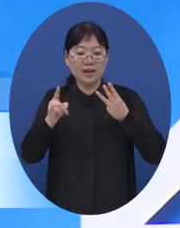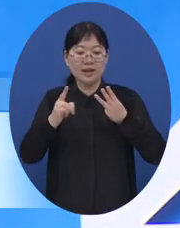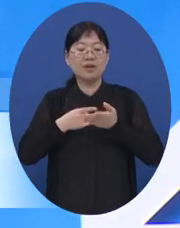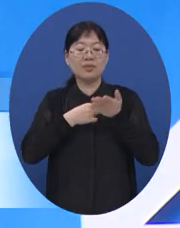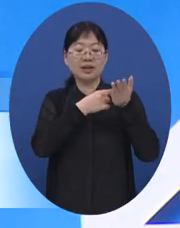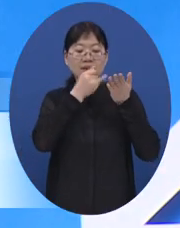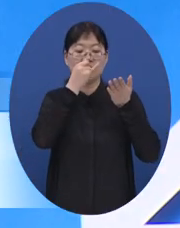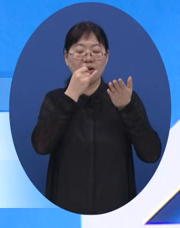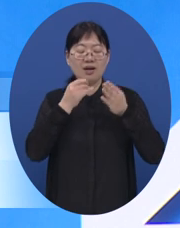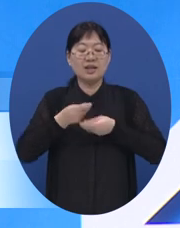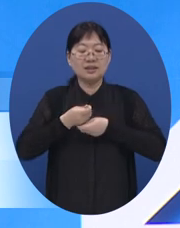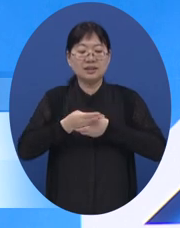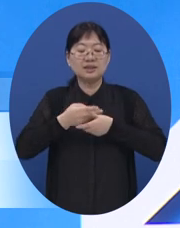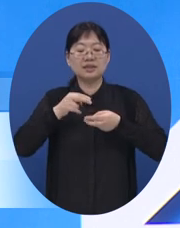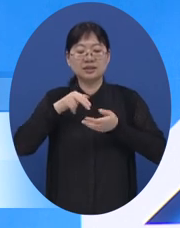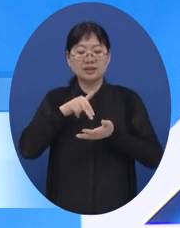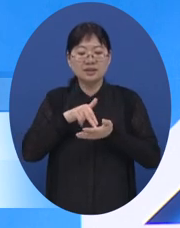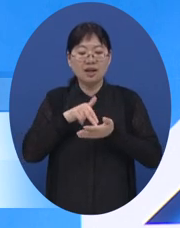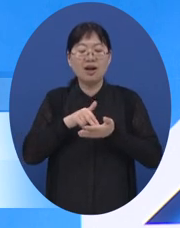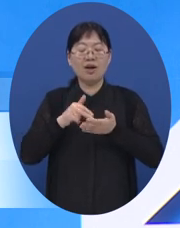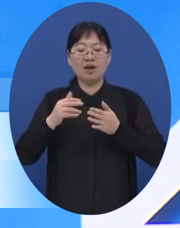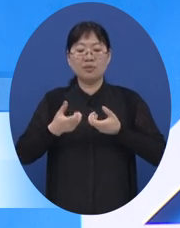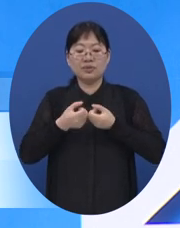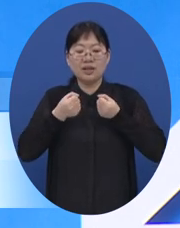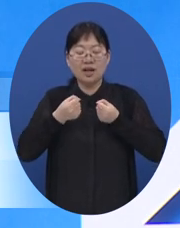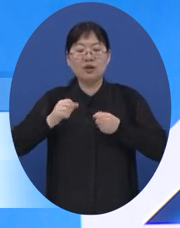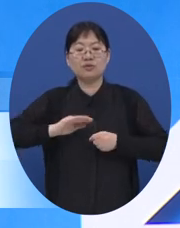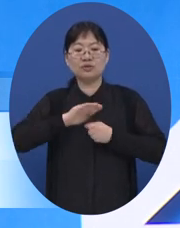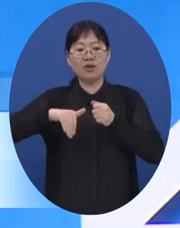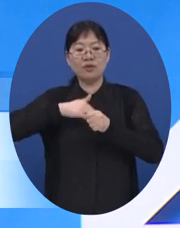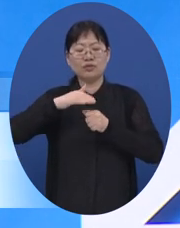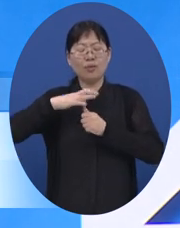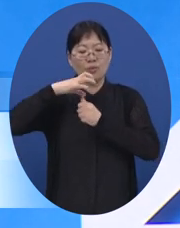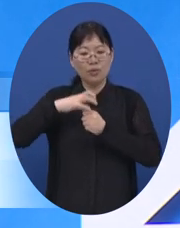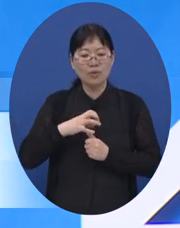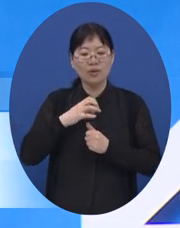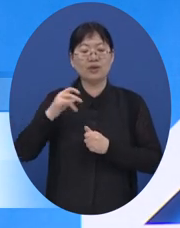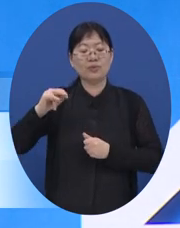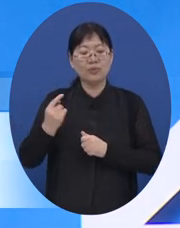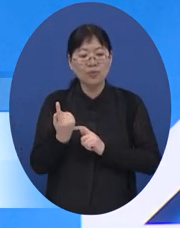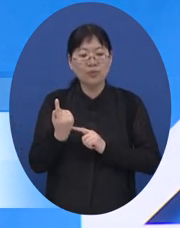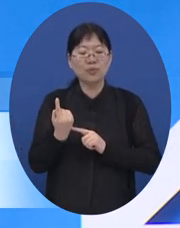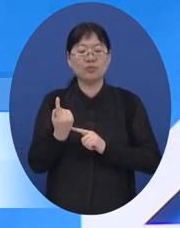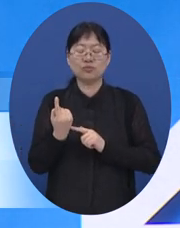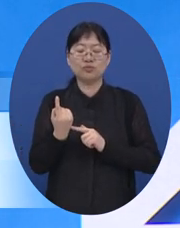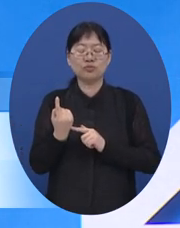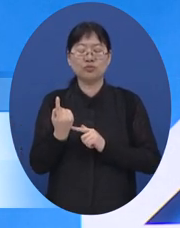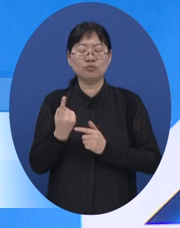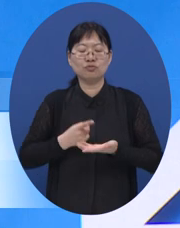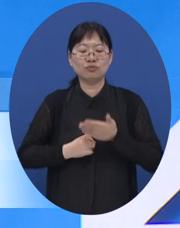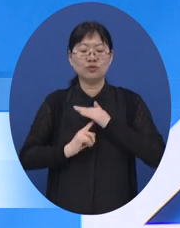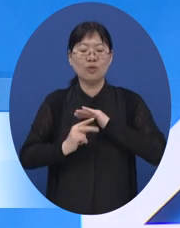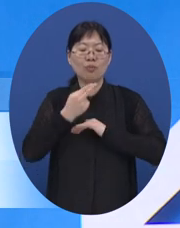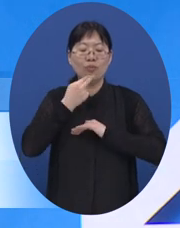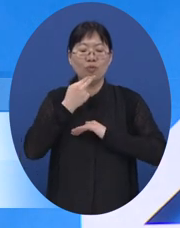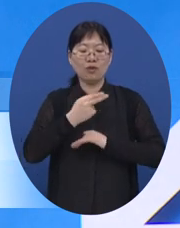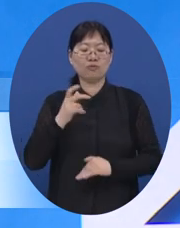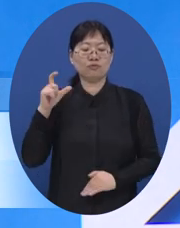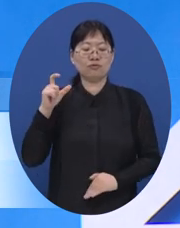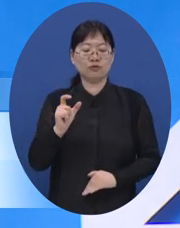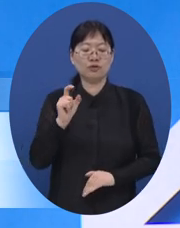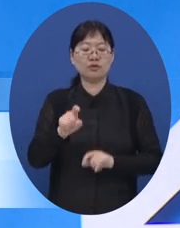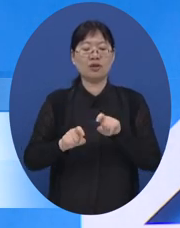지정학 짝 운명과 분단의 이런 시 우리를 억누르고 있다고 할지라도 굴하지 않고